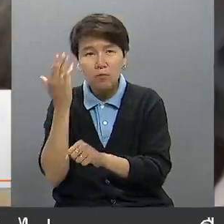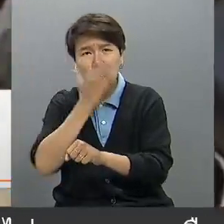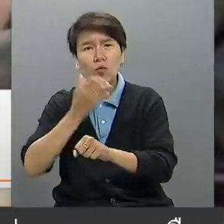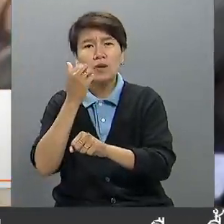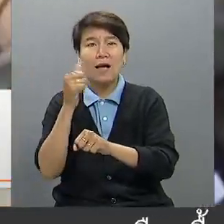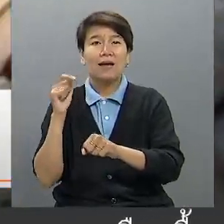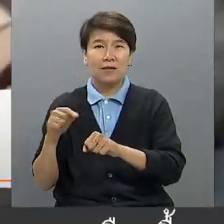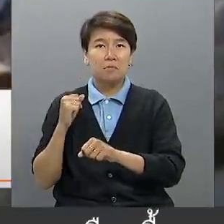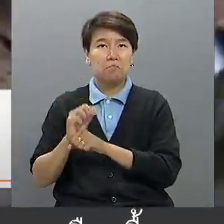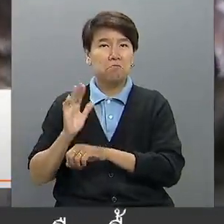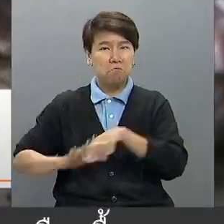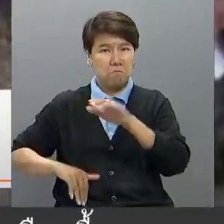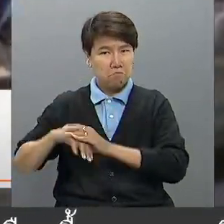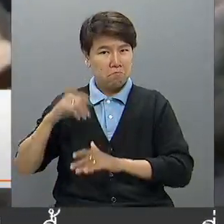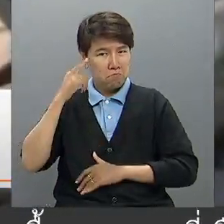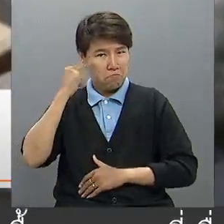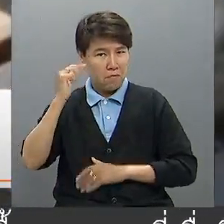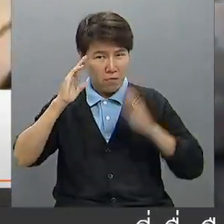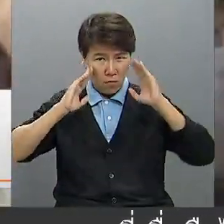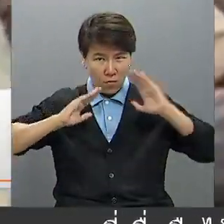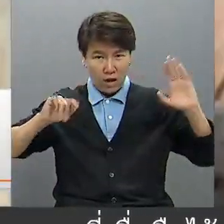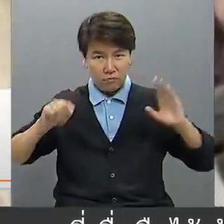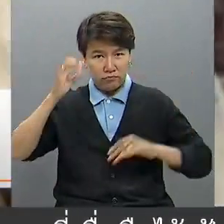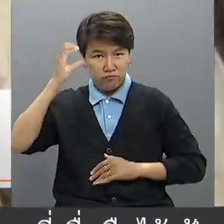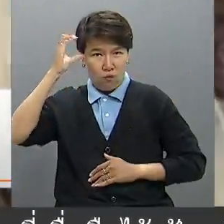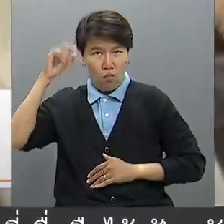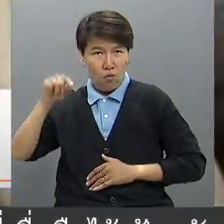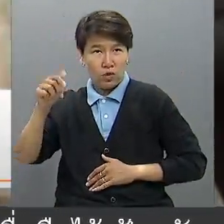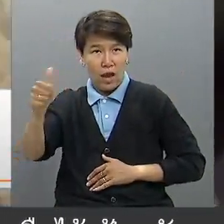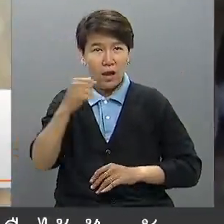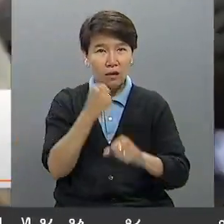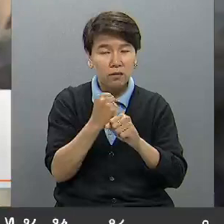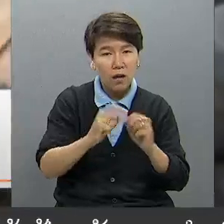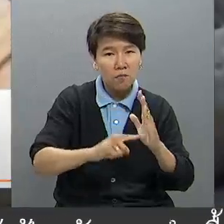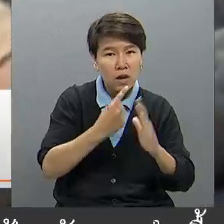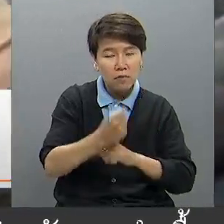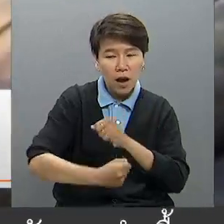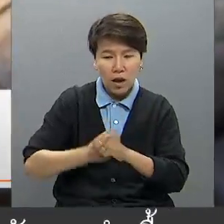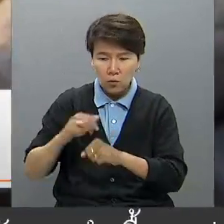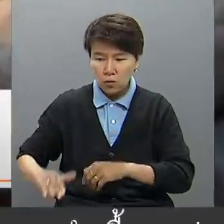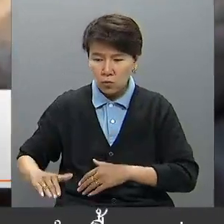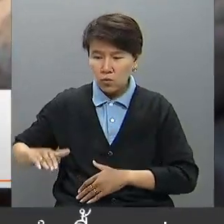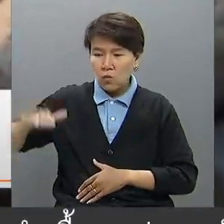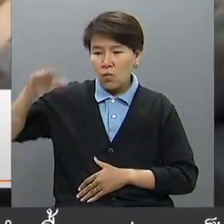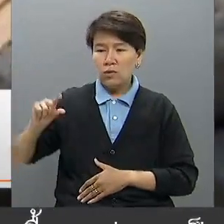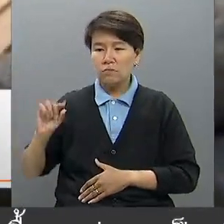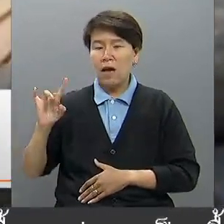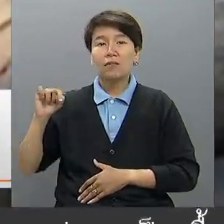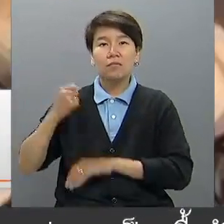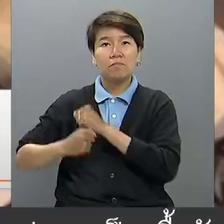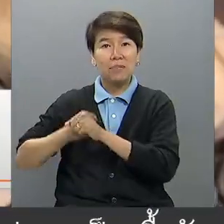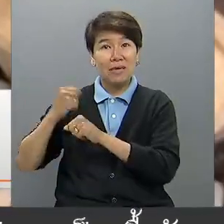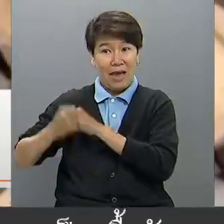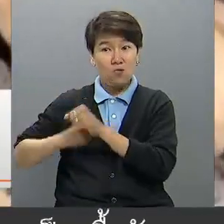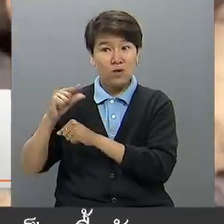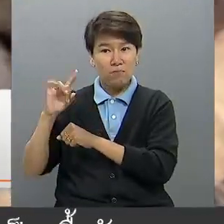หละครับฝีมือและประสบการณ์มากมายครับโดยเริ่มทําเกวียนโบราณมาตั้งแต่อายุ28ปีสืบทอดความรู้ช่างเกวียนเนี่ยมาจากคุณพ่อ